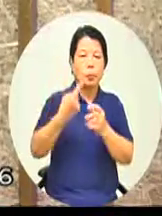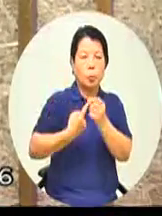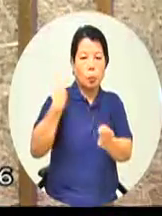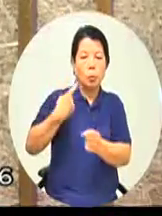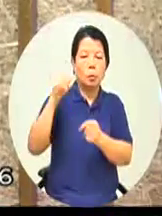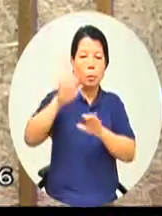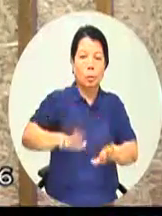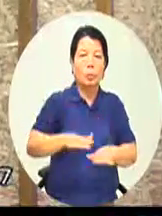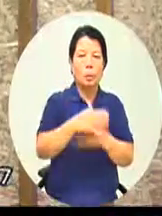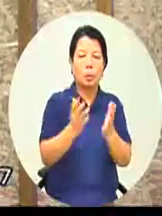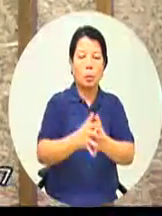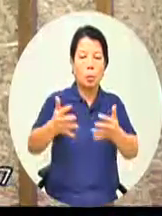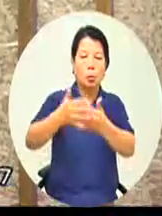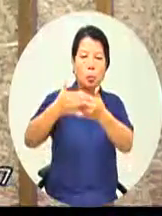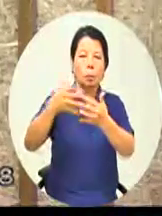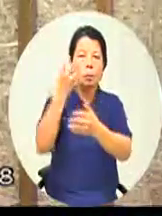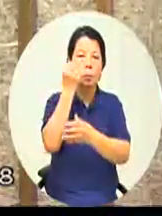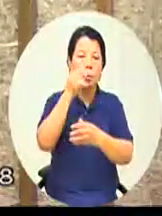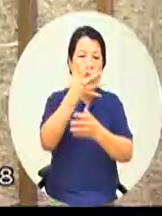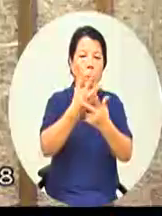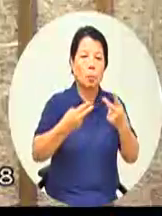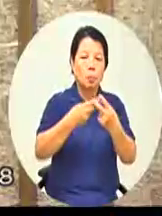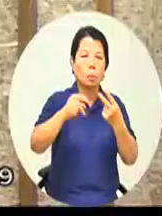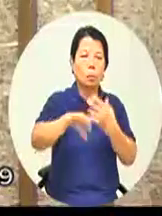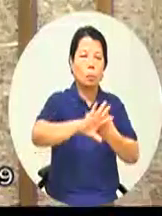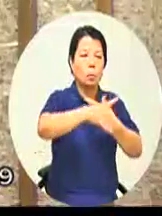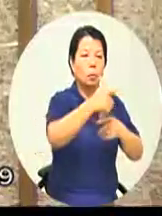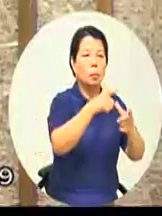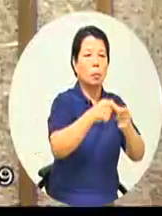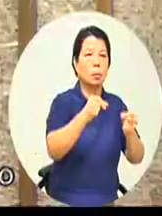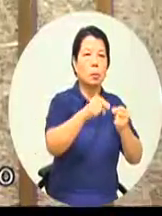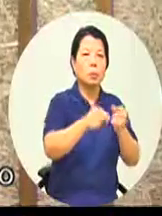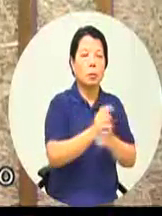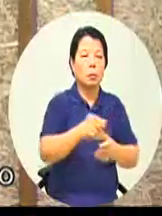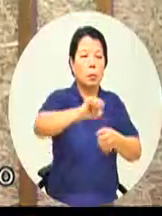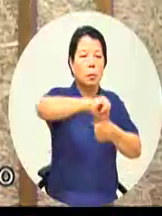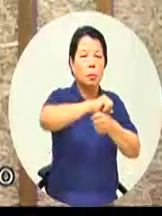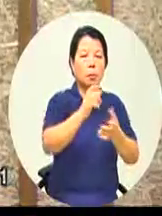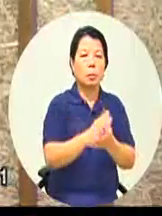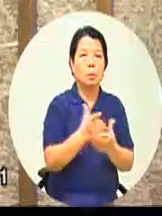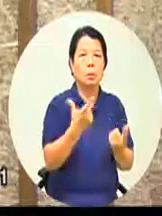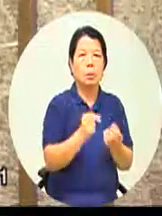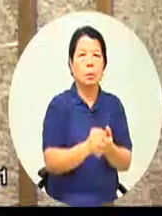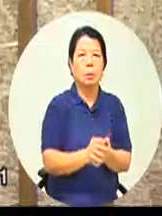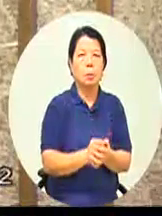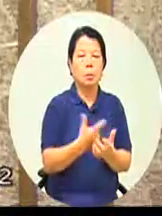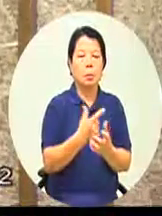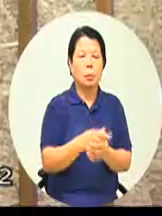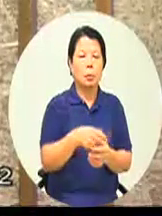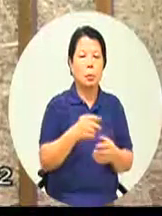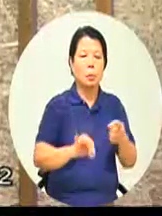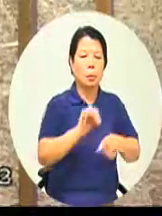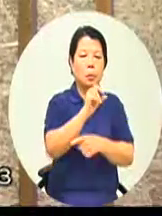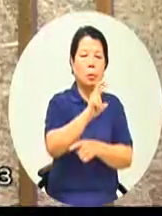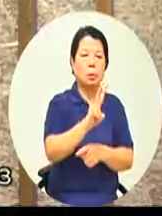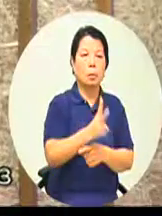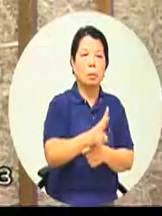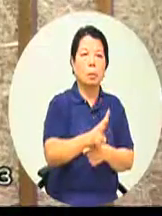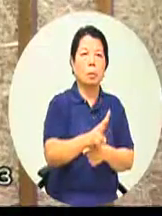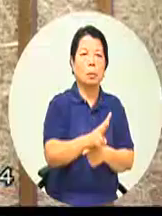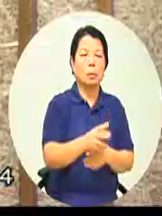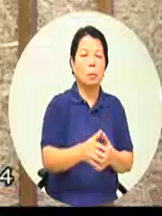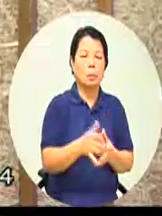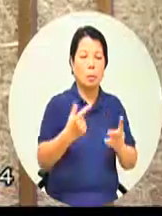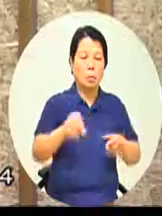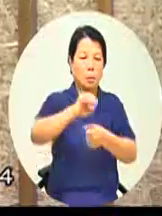除了中国观光客以外，其他像是从日本呢，它增加了跟同期比较增加20%。然后呢，